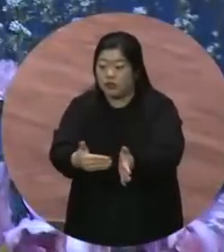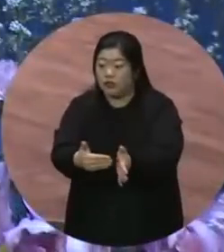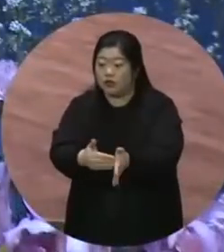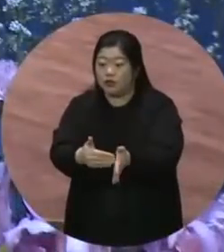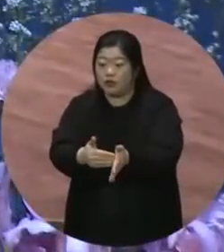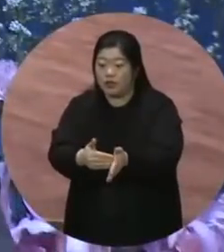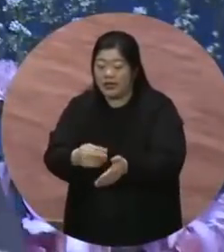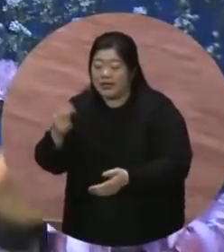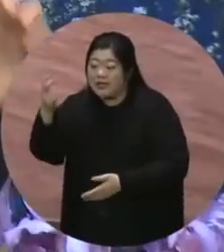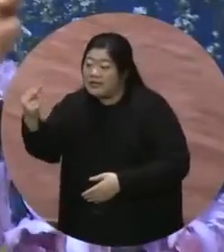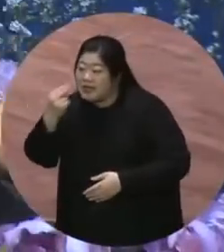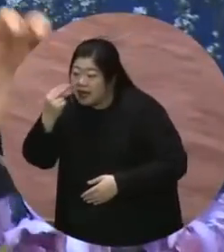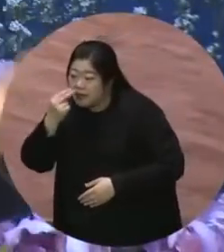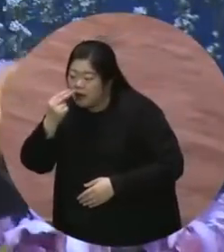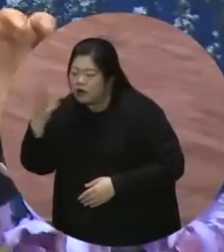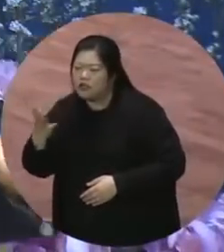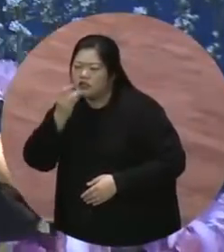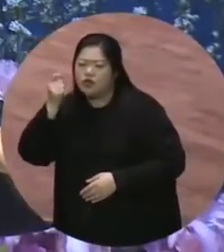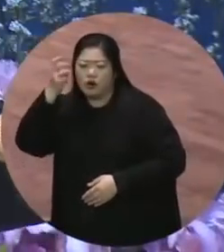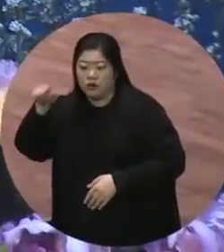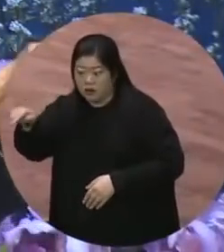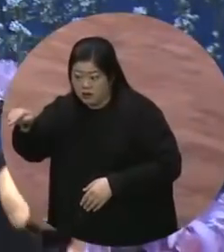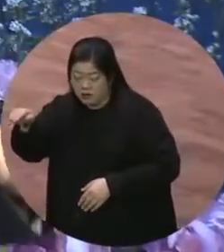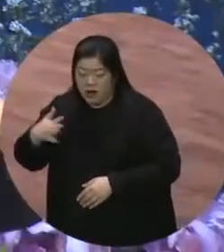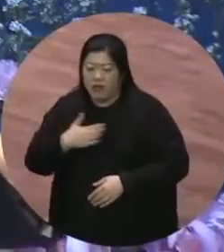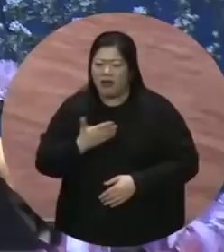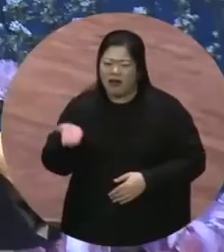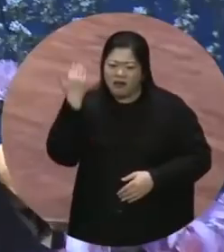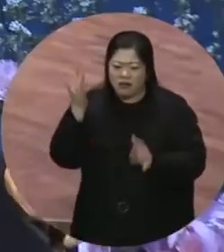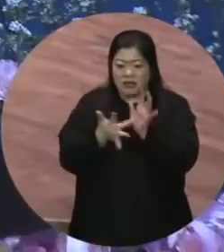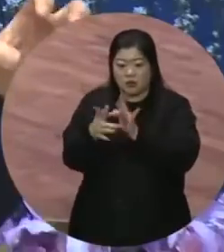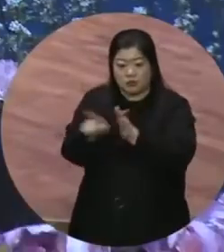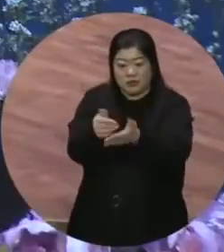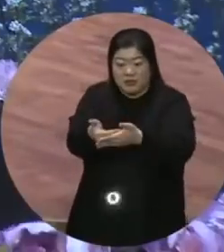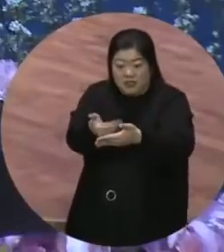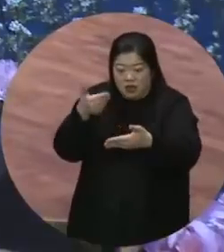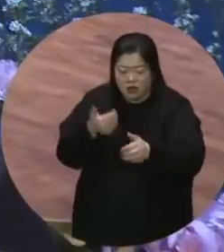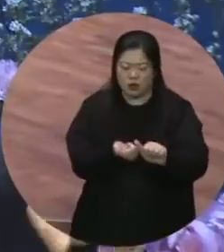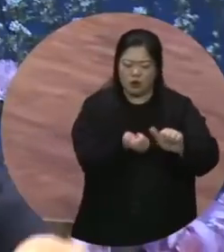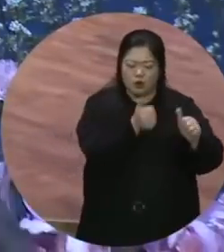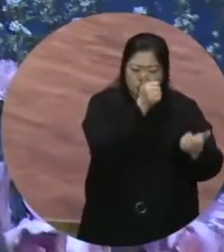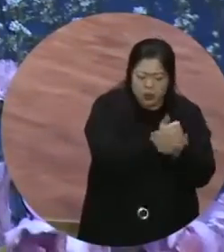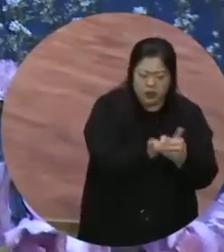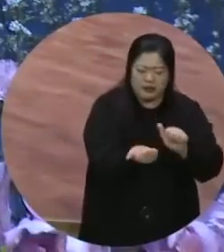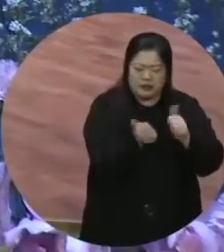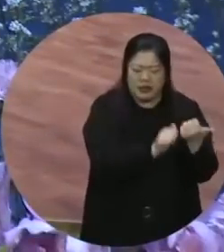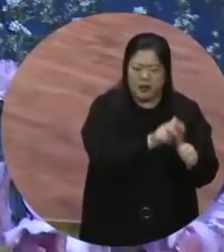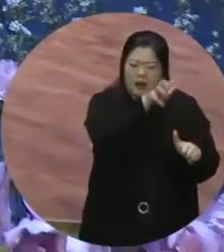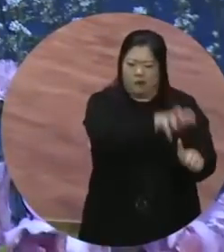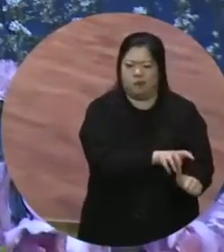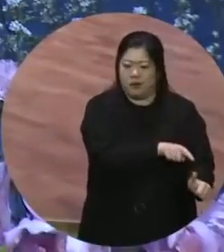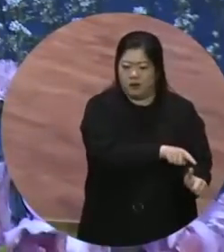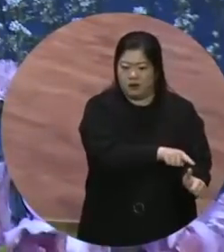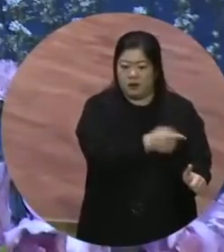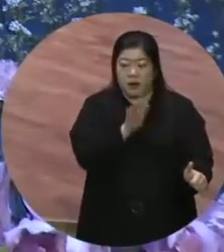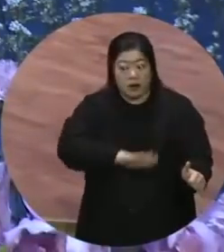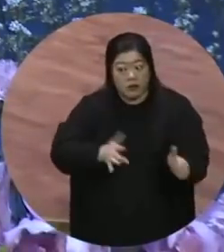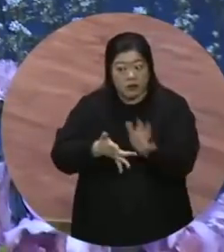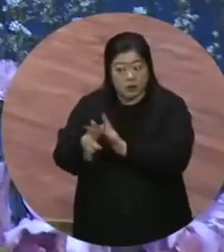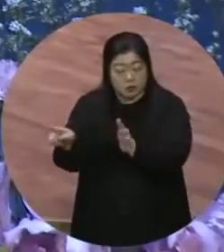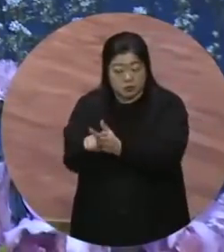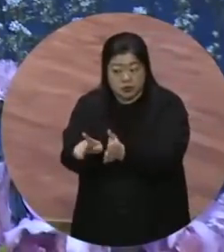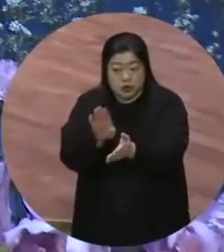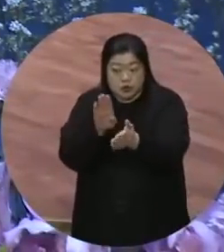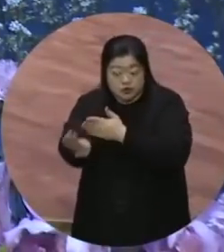생명과 승리의 법에, 전에는 죄와 사망의 법에 해당돼서 살다가 비참하게 살았는데 예수 영접하고 예수 믿고